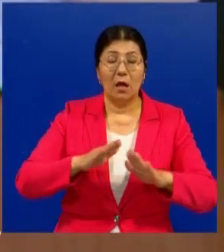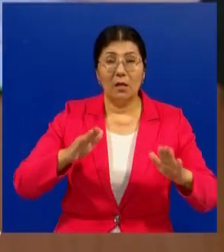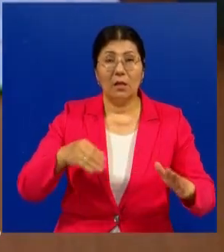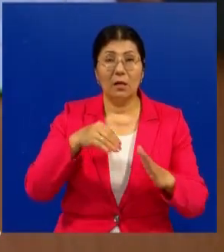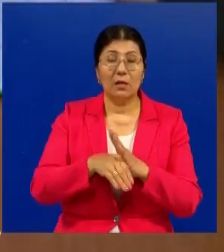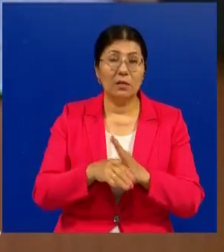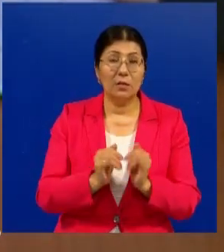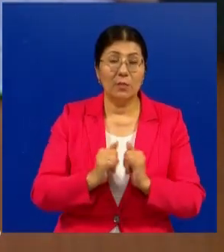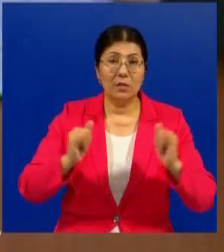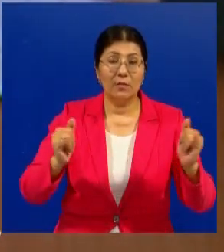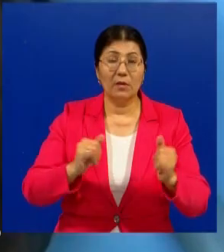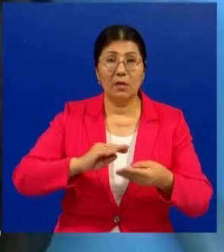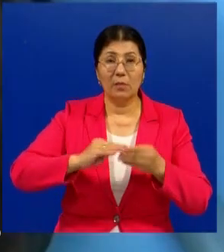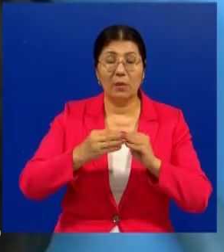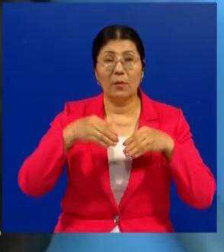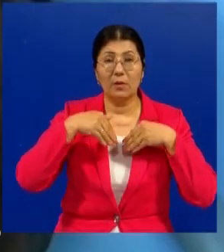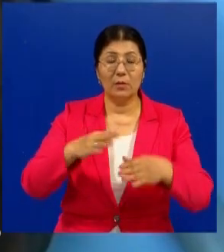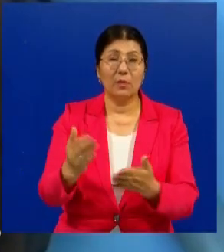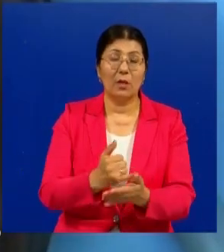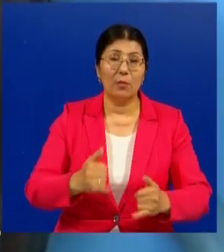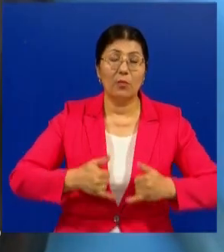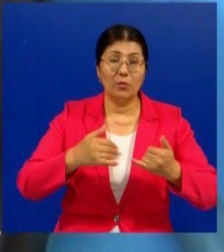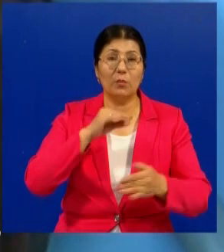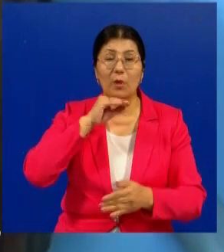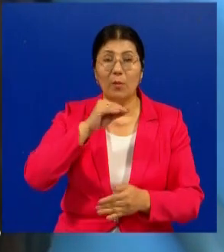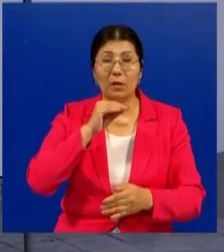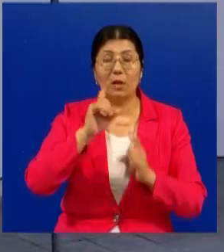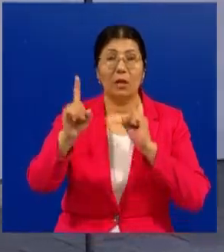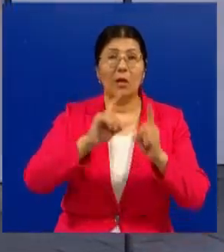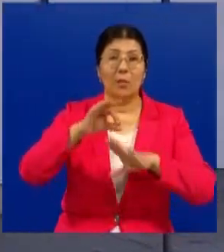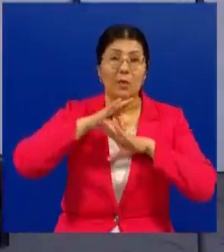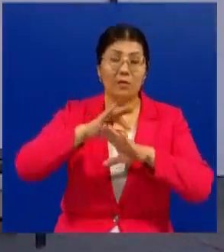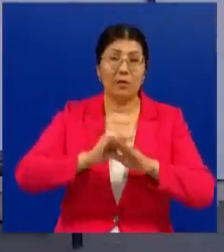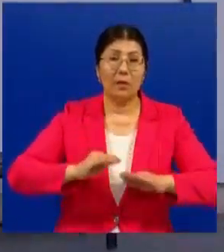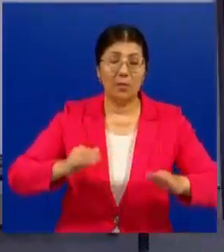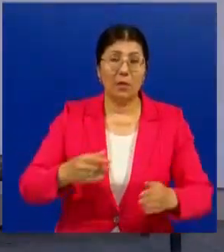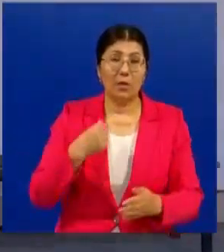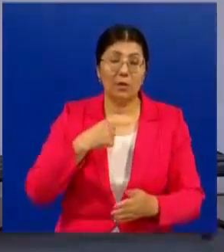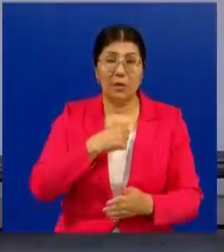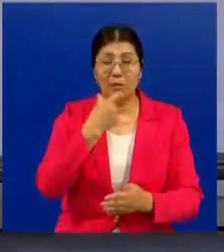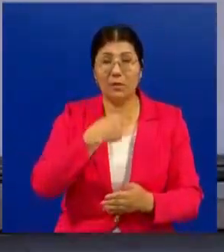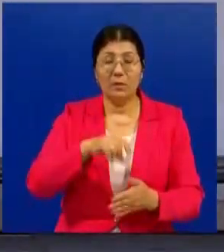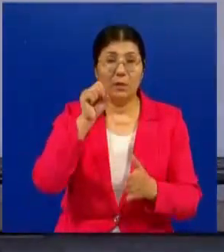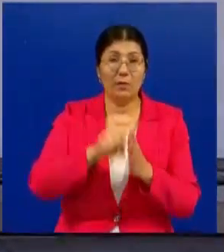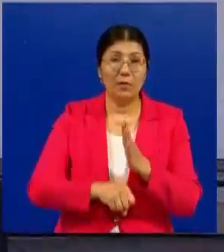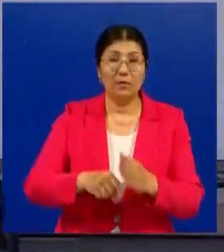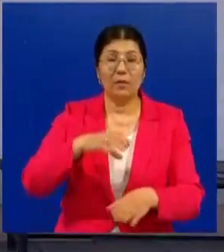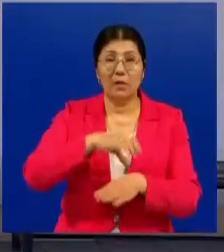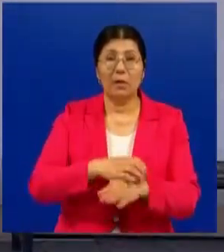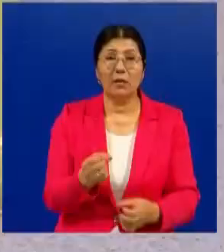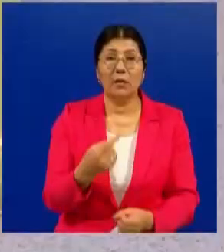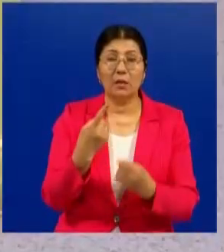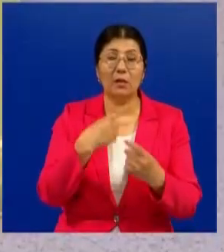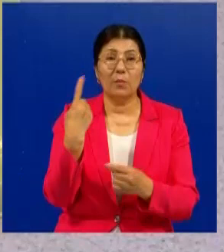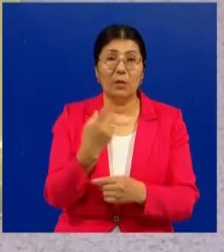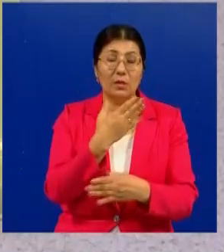тұр. Өткір мәселенің шешімін табу үшін мамандар бас қосу өткізді. Жиында балалардың өз-өзіне қол жұмсау дерегі анықталған жағдайда